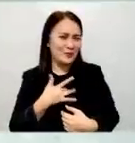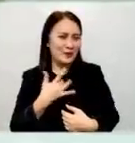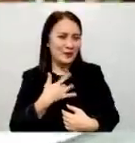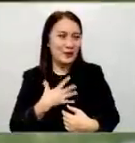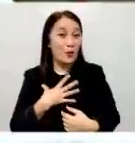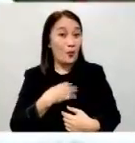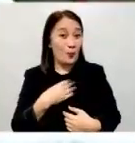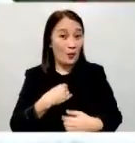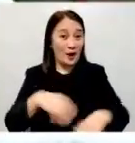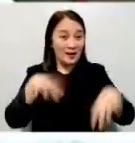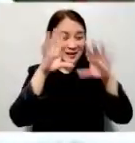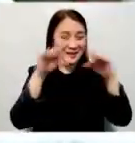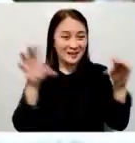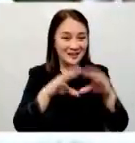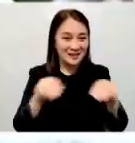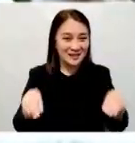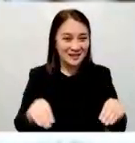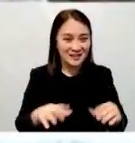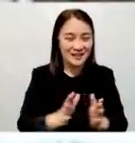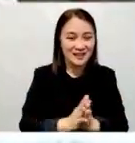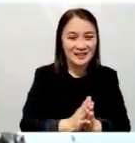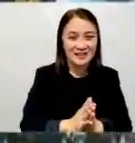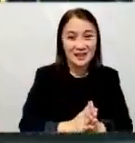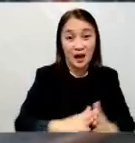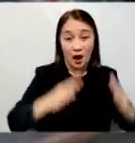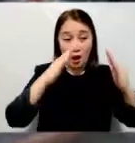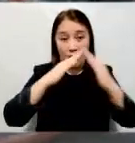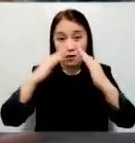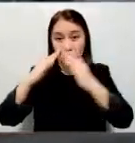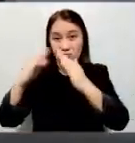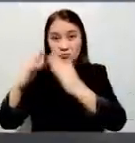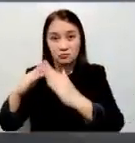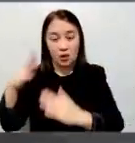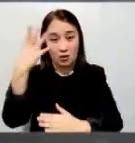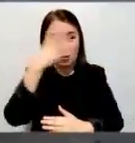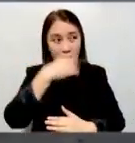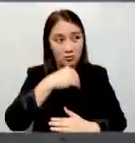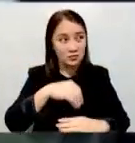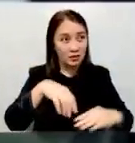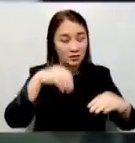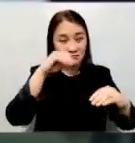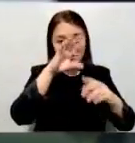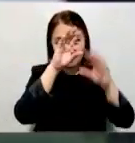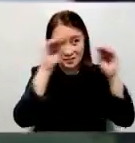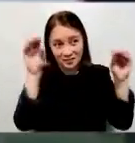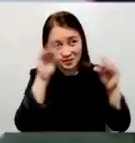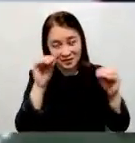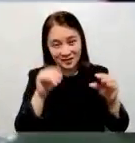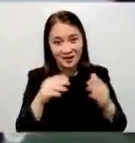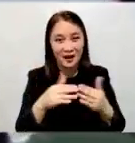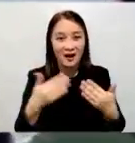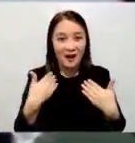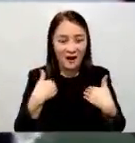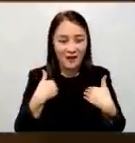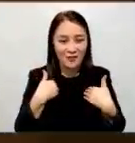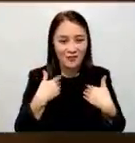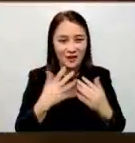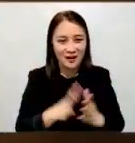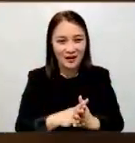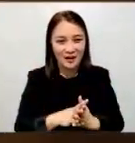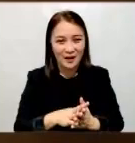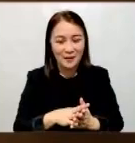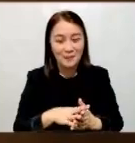European-inspired houses na may nagagandahang decorations at giant Christmas tree. Meron ding marching band,